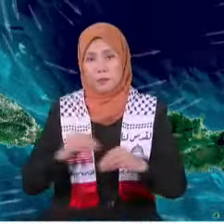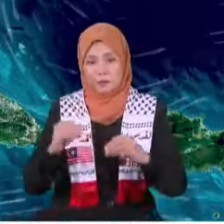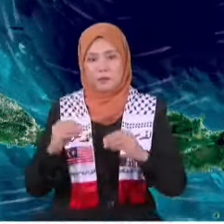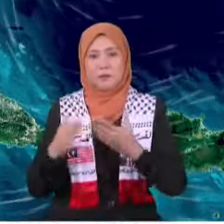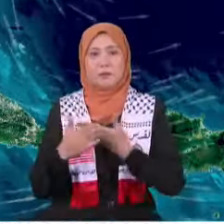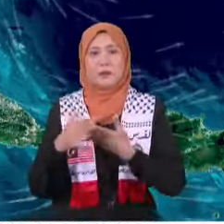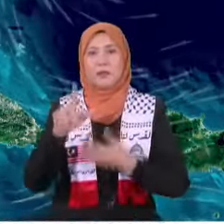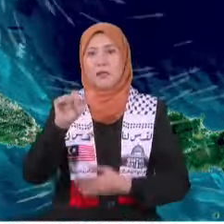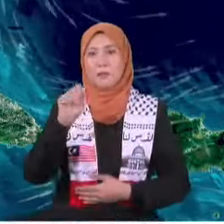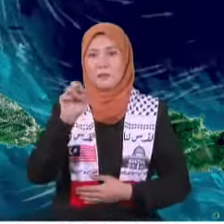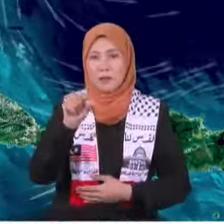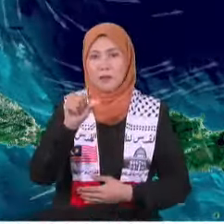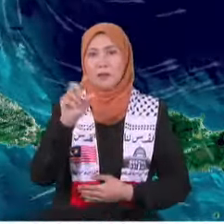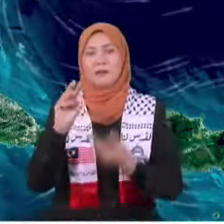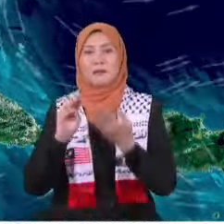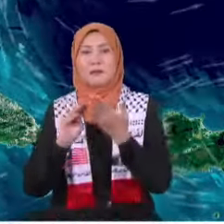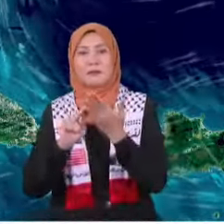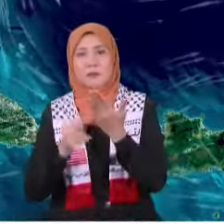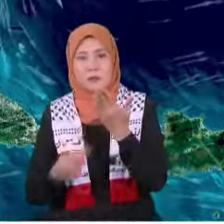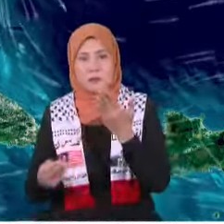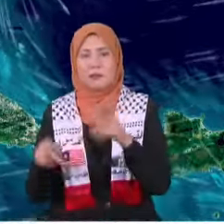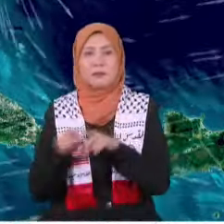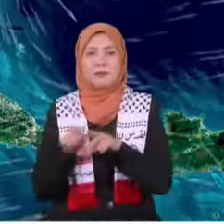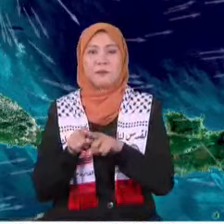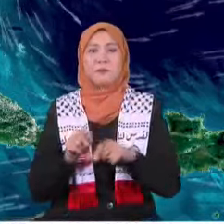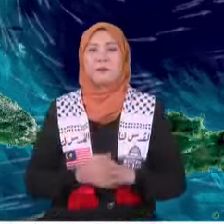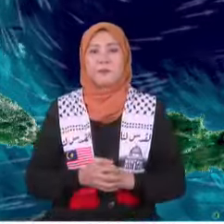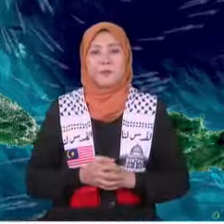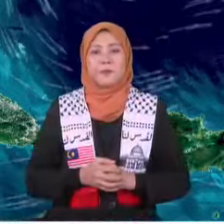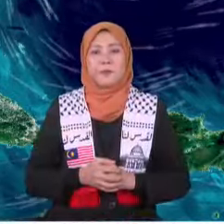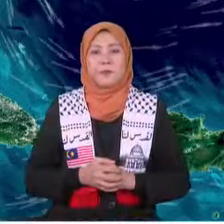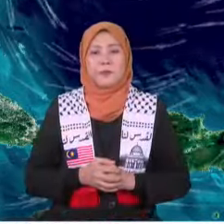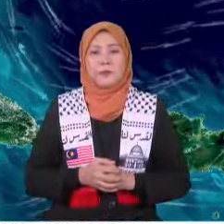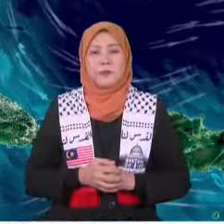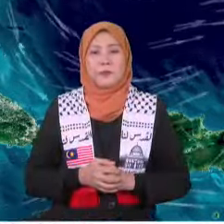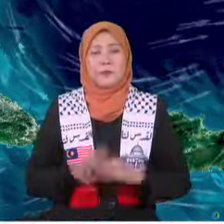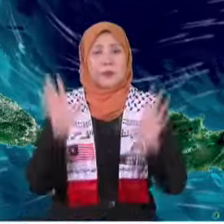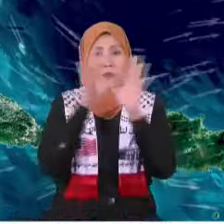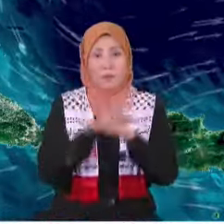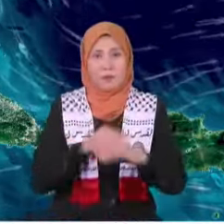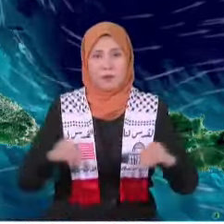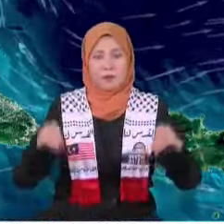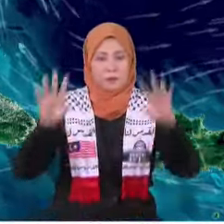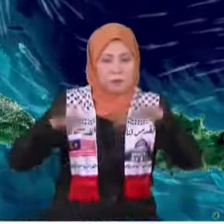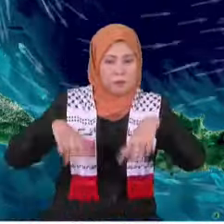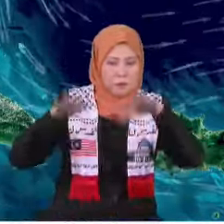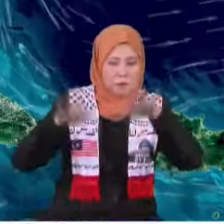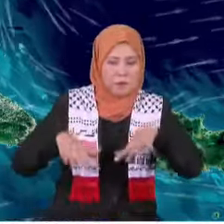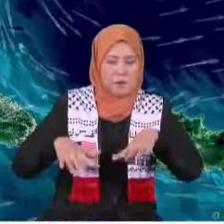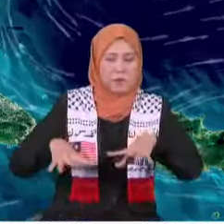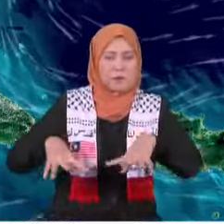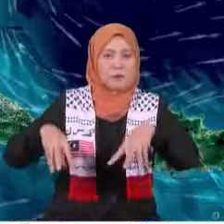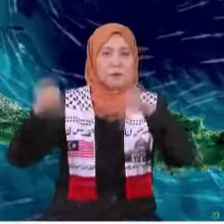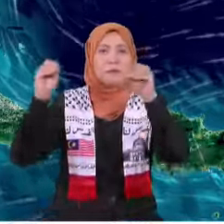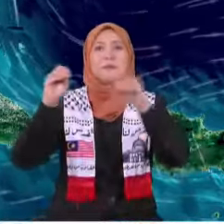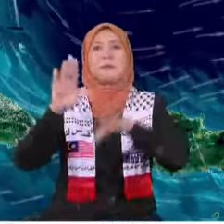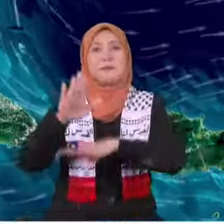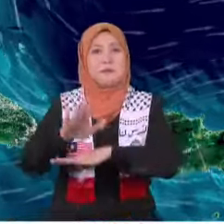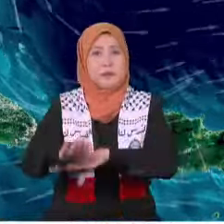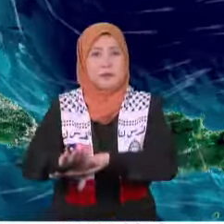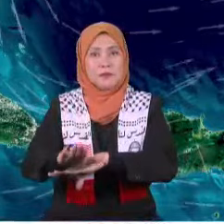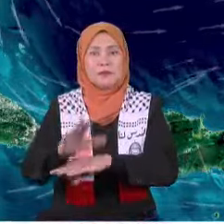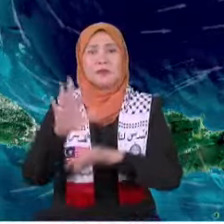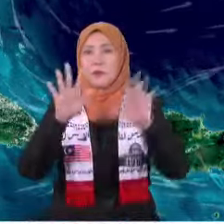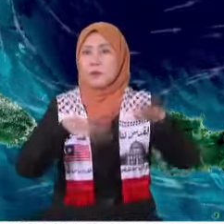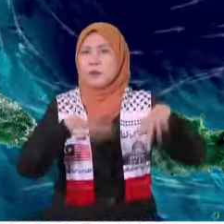bahagian Limbang dan juga Miri. Baik, hujan yang berlaku di negeri Sarawak ini kita jangkakan ianya akan beransur reda menjelang ke lewat petang,